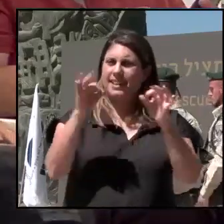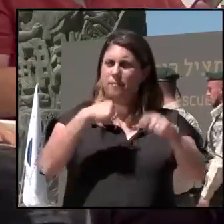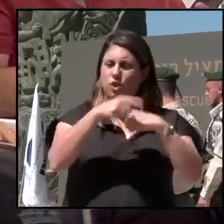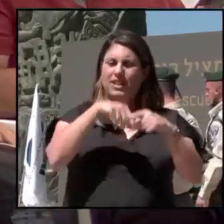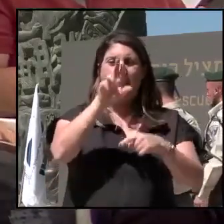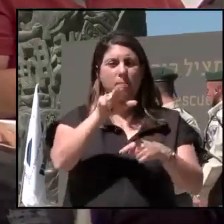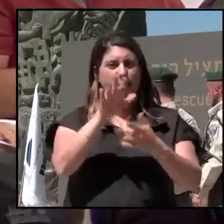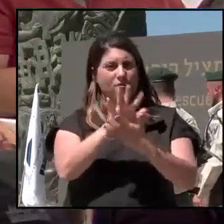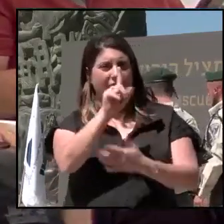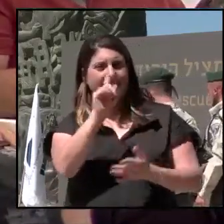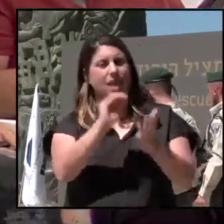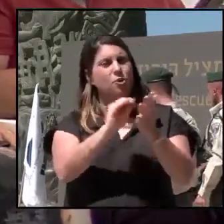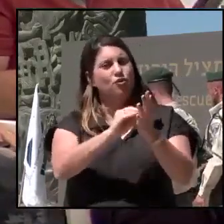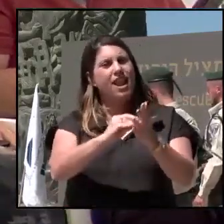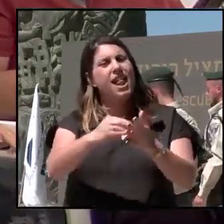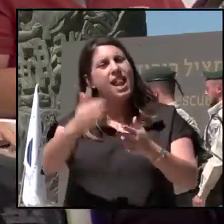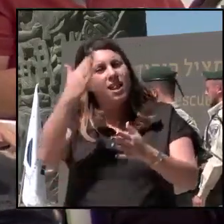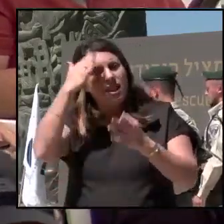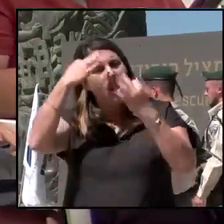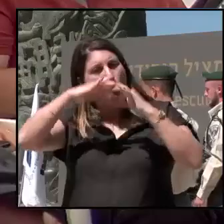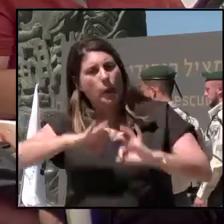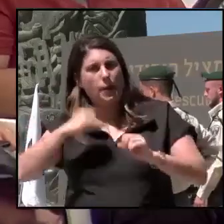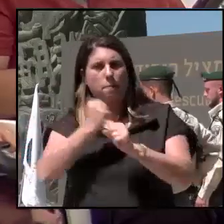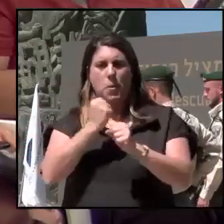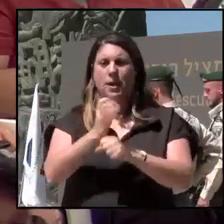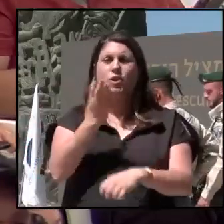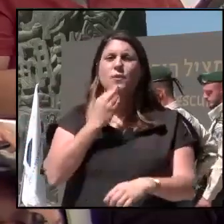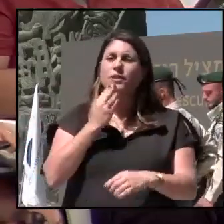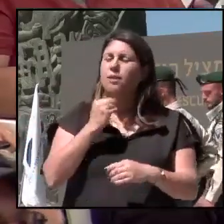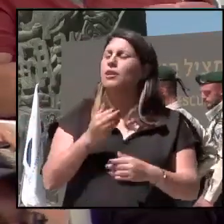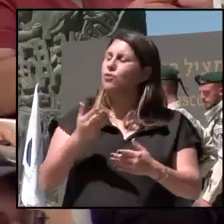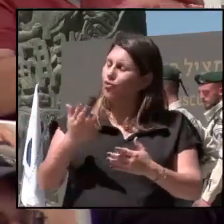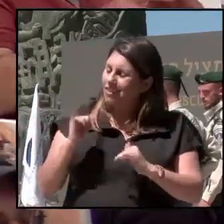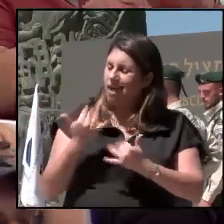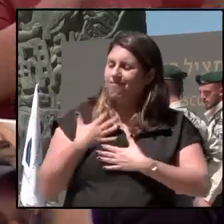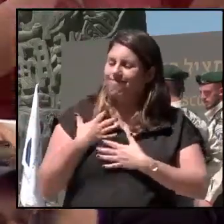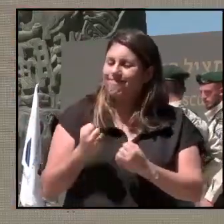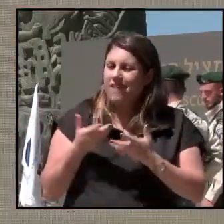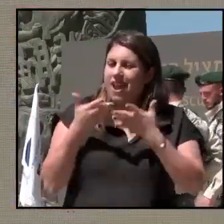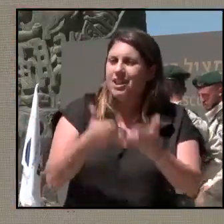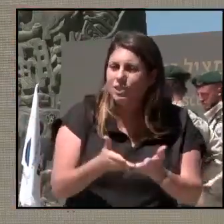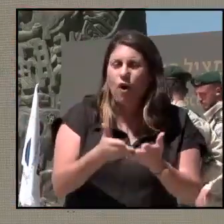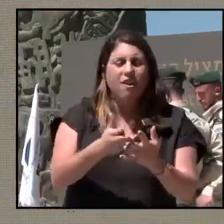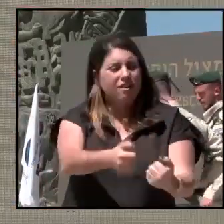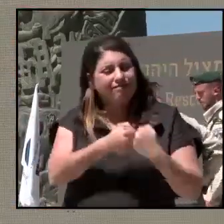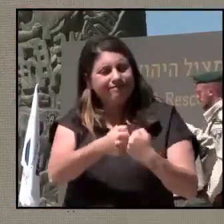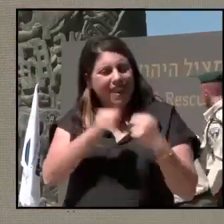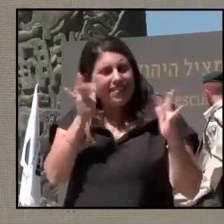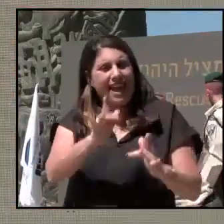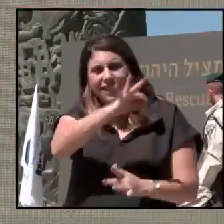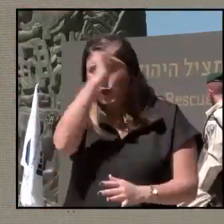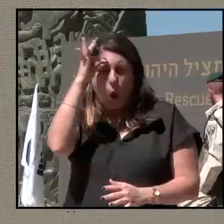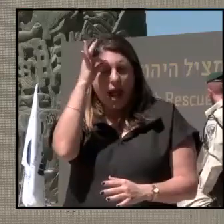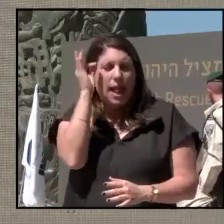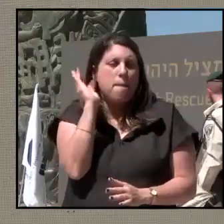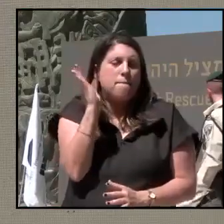ב-2011, במטרה להוקיר את פועלם של הגיבורים שעזו לסייע לאחיהם ולמרוד נגד הגורל המר שיועדו